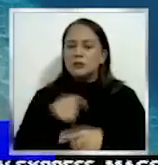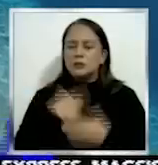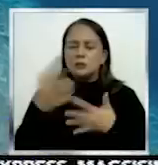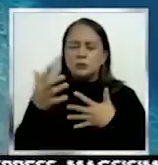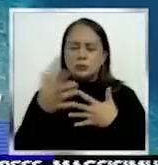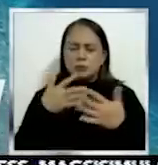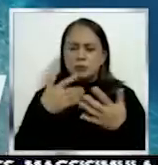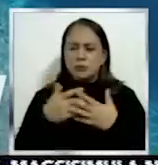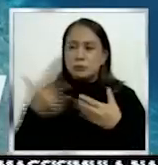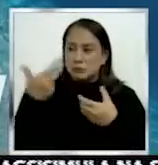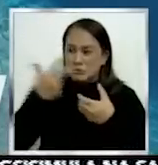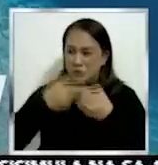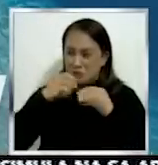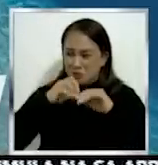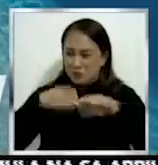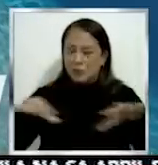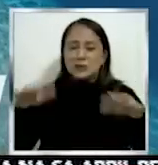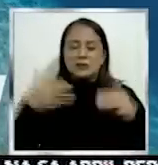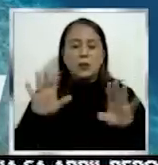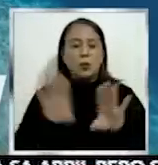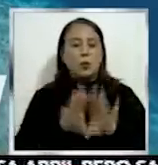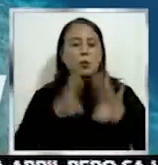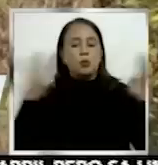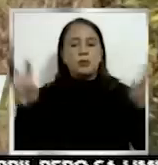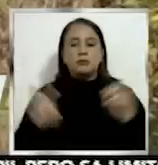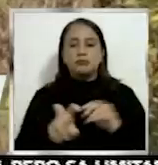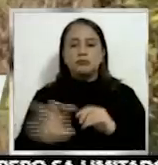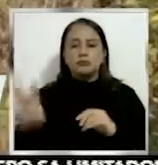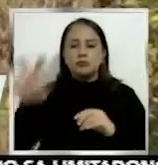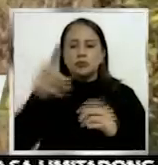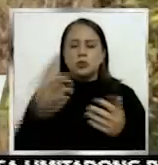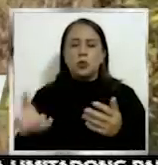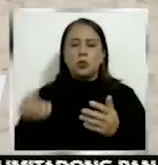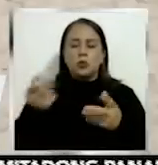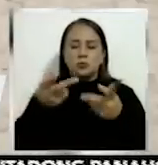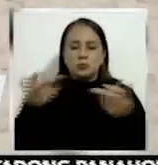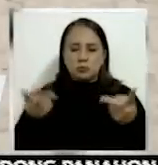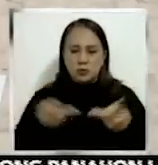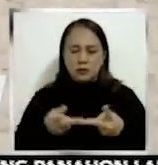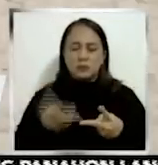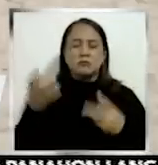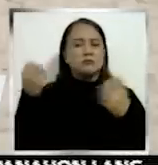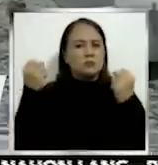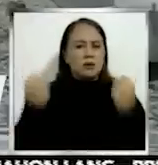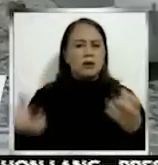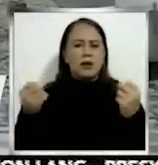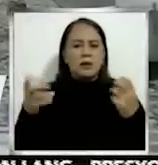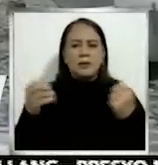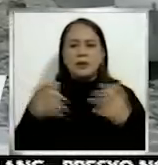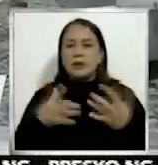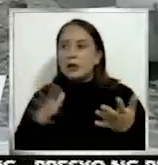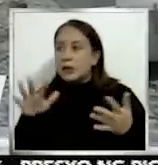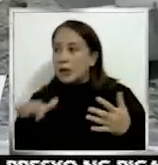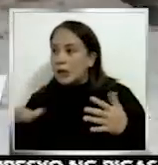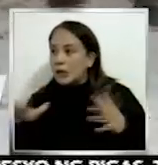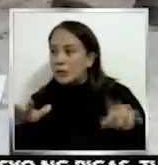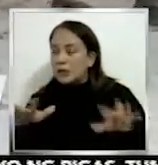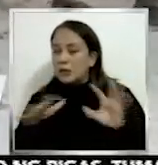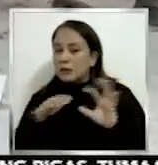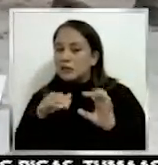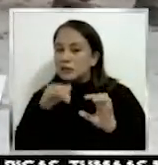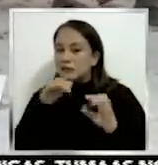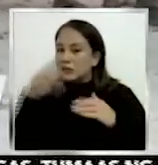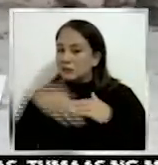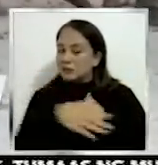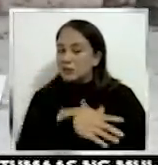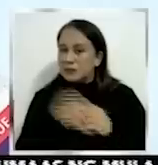spill, nananatiling bukas sa turismo ang kanilang lugar. Marami pa naman daw land-based attractions doon at ito raw ang